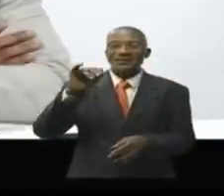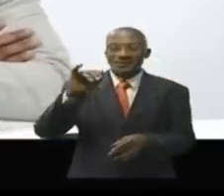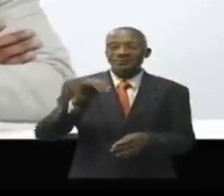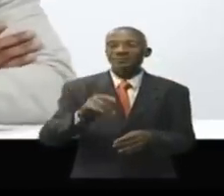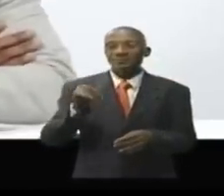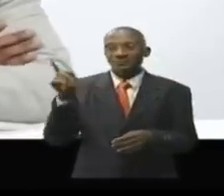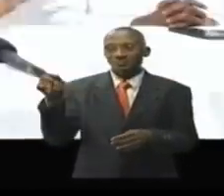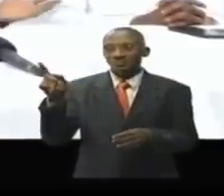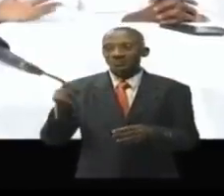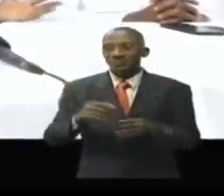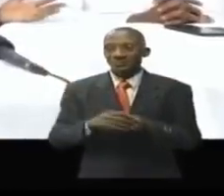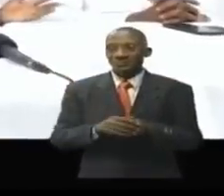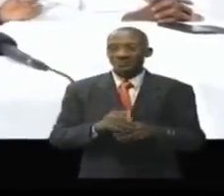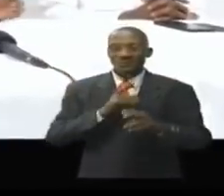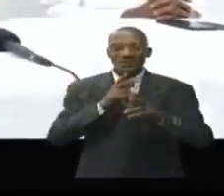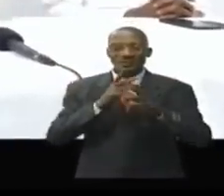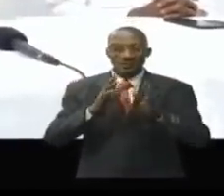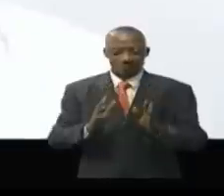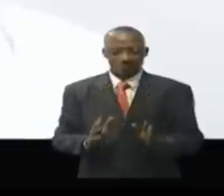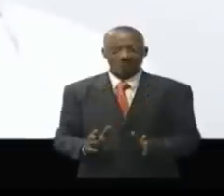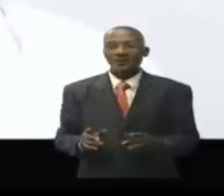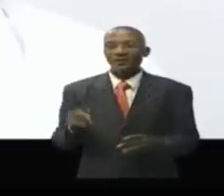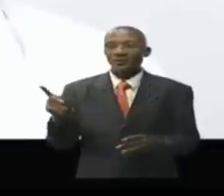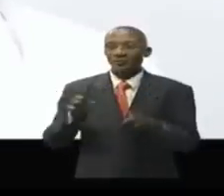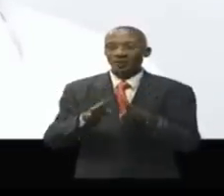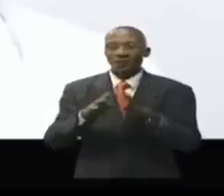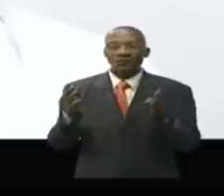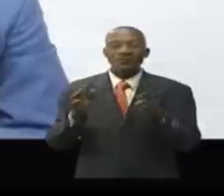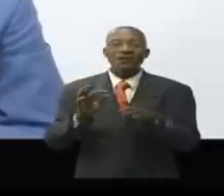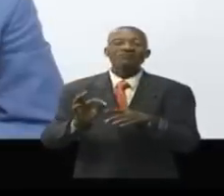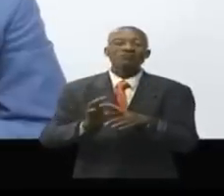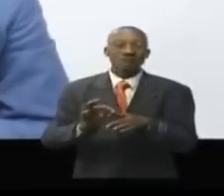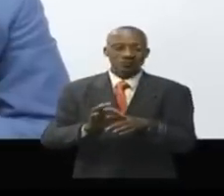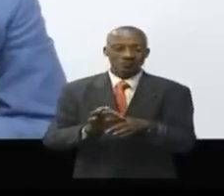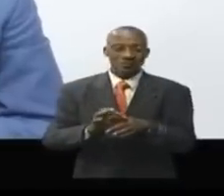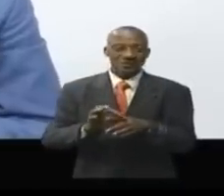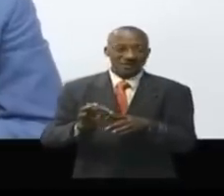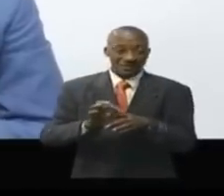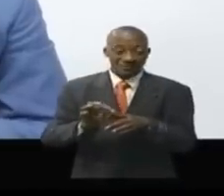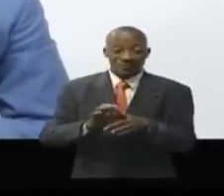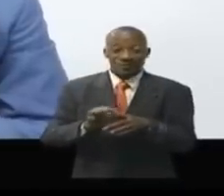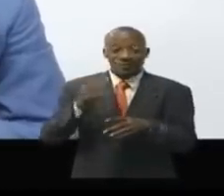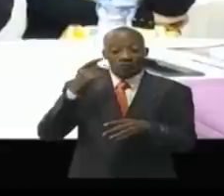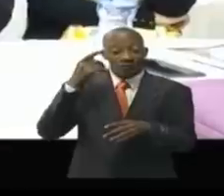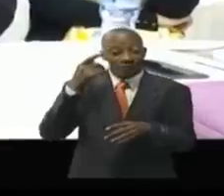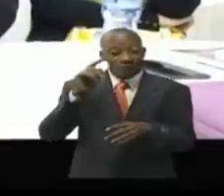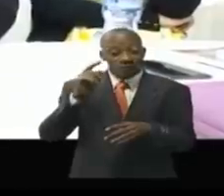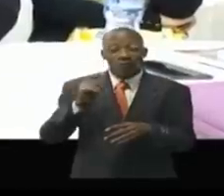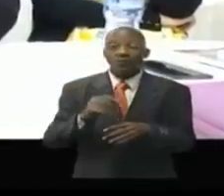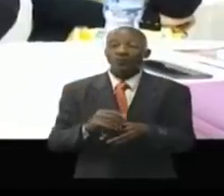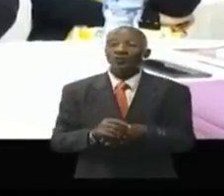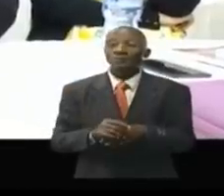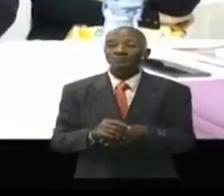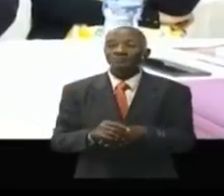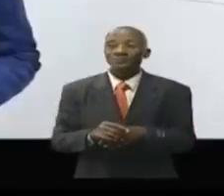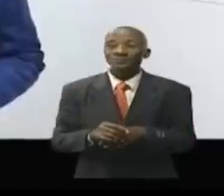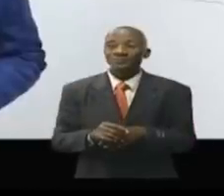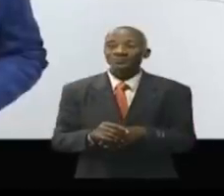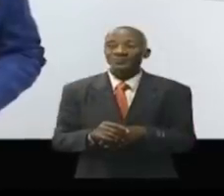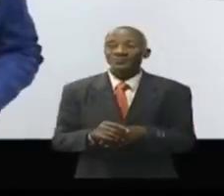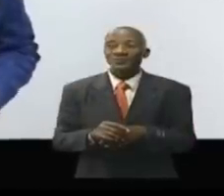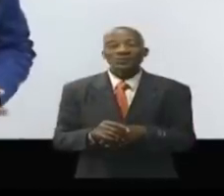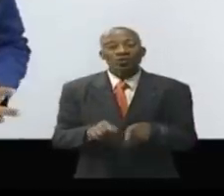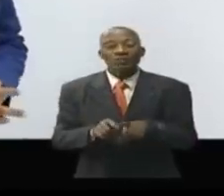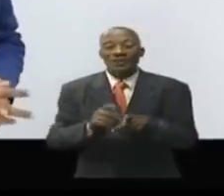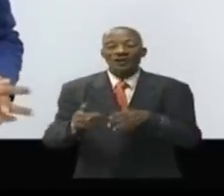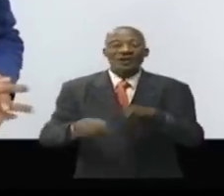Mouindo Moulemiri, qu'accompagnaient Maître Fabien Boko et M. Gérard Bissambou, membre de la plénière, en a donné les orientations dans